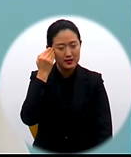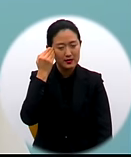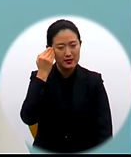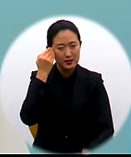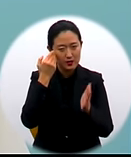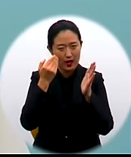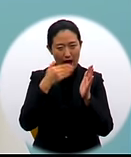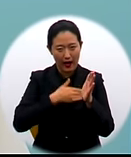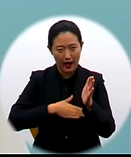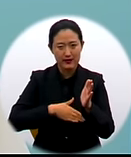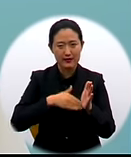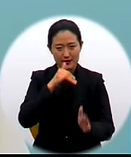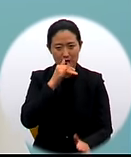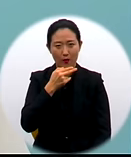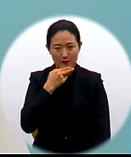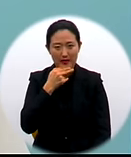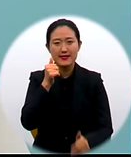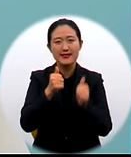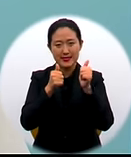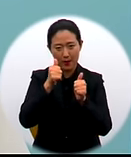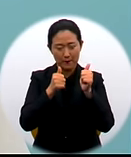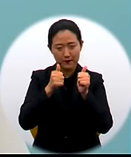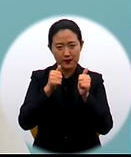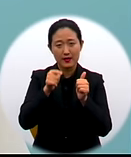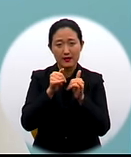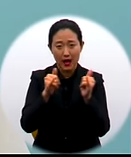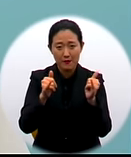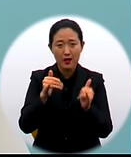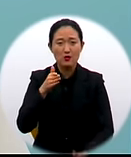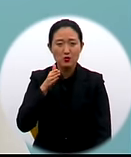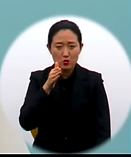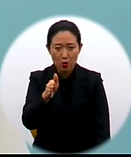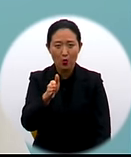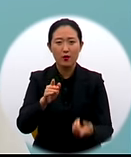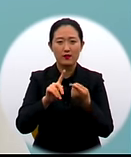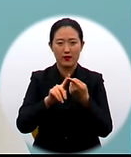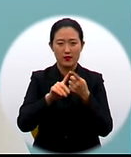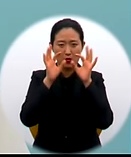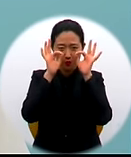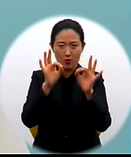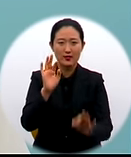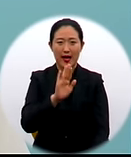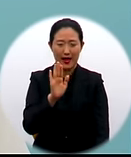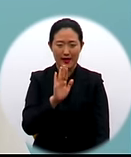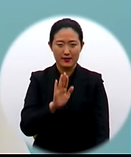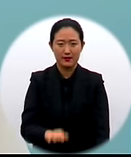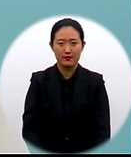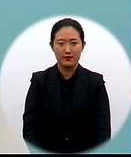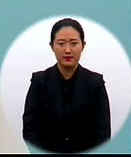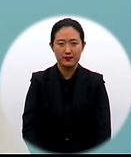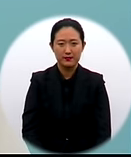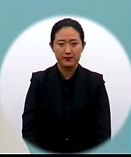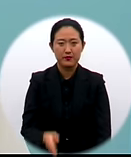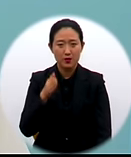다른 방향으로 보는 경우도 많습니다. 자격증을 본다든지 혹은 어떤 지식 수준을 시험을 본다든지 하는 경우가 많은데,